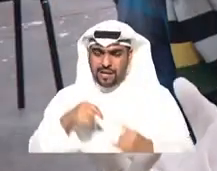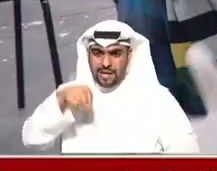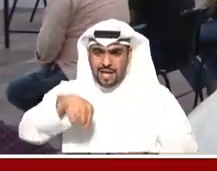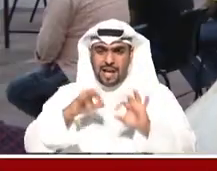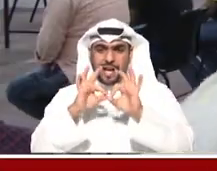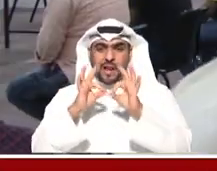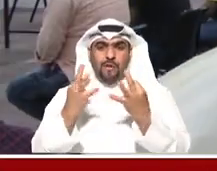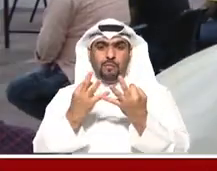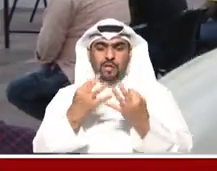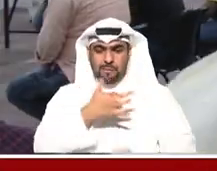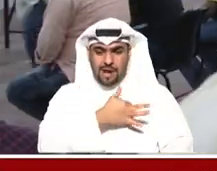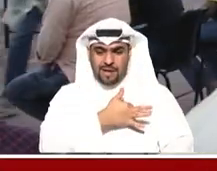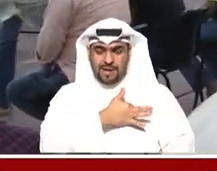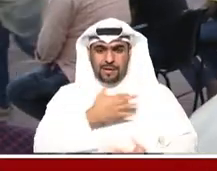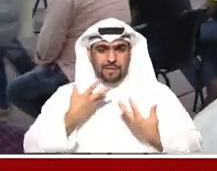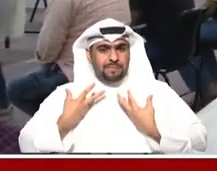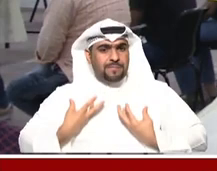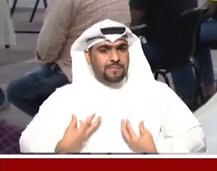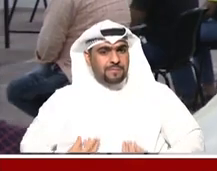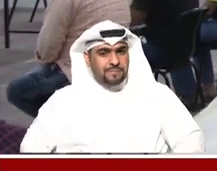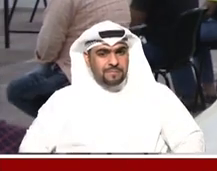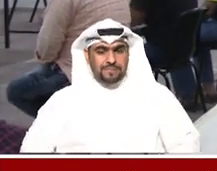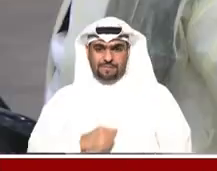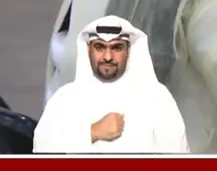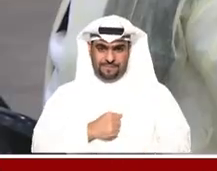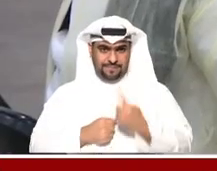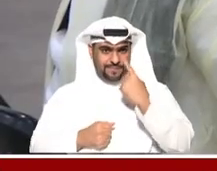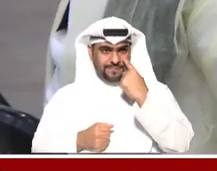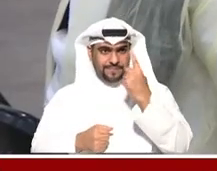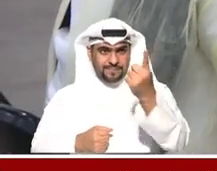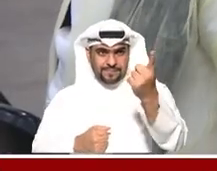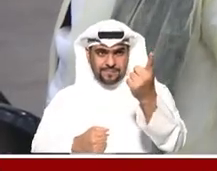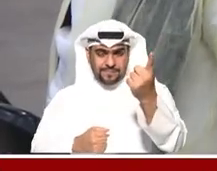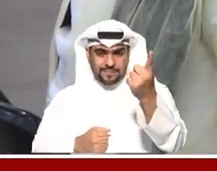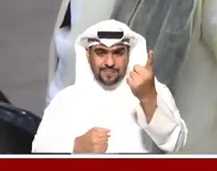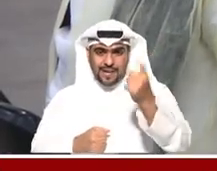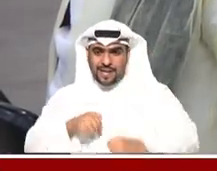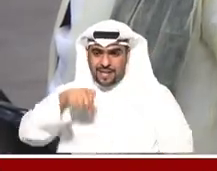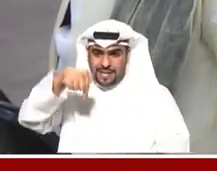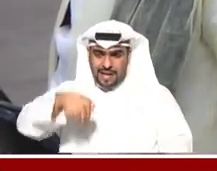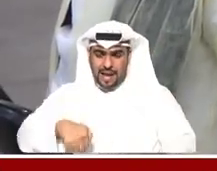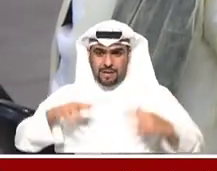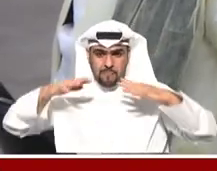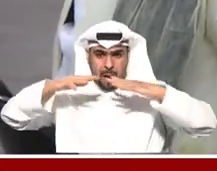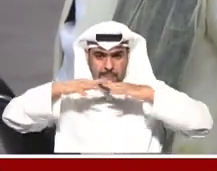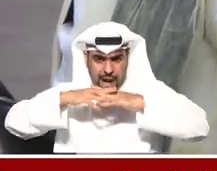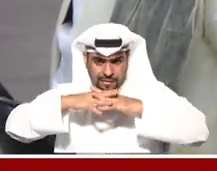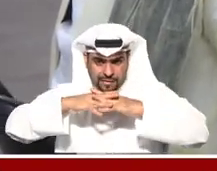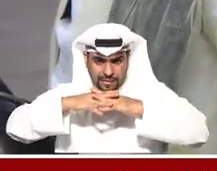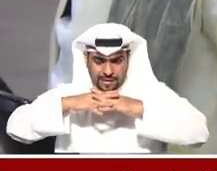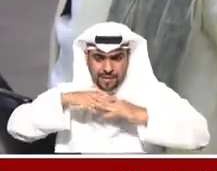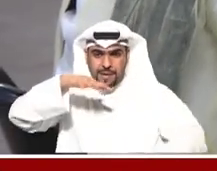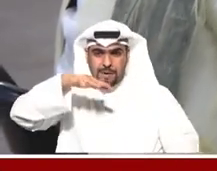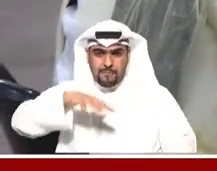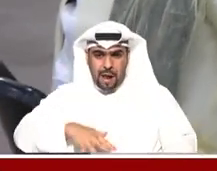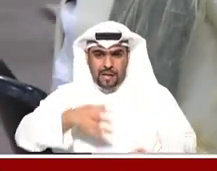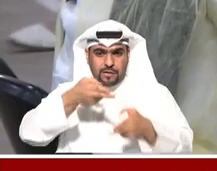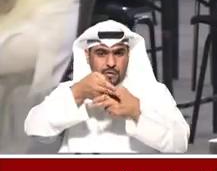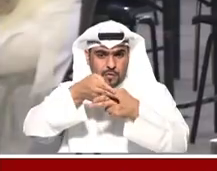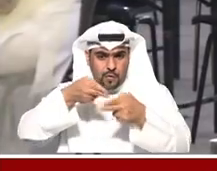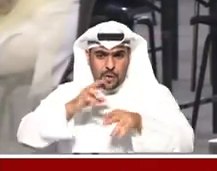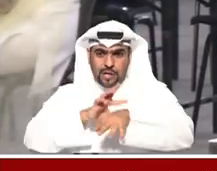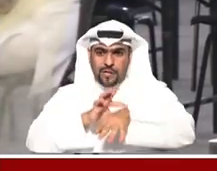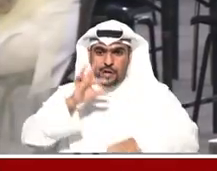فيه. نعمل جنبا إلى جنب مع الطواقم الطبية الكويتية، وعلينا أن نقاتل من أجل مكافحة فيروس